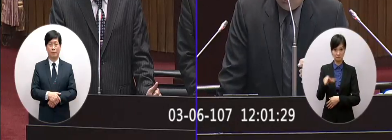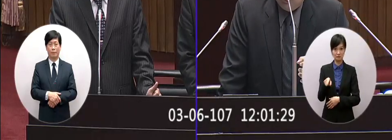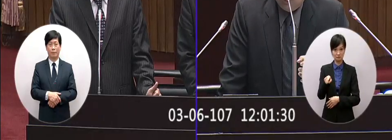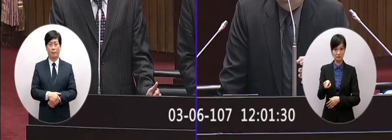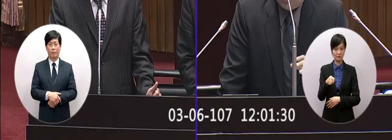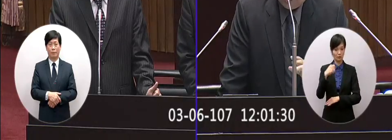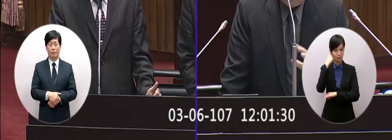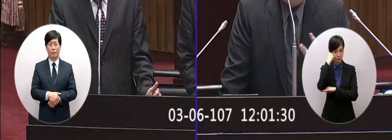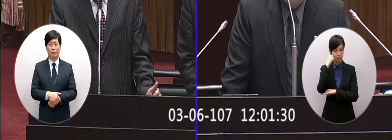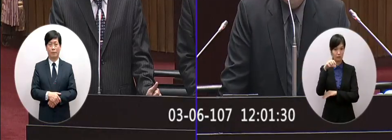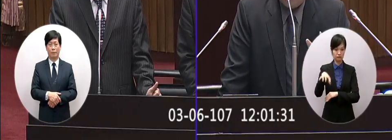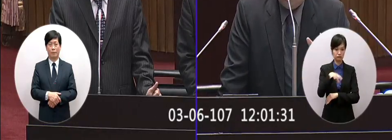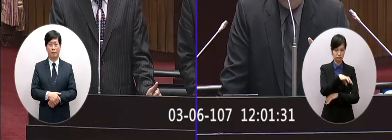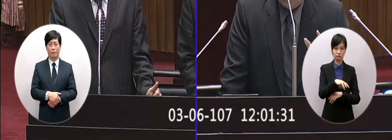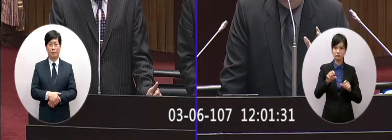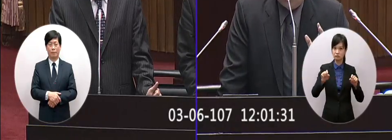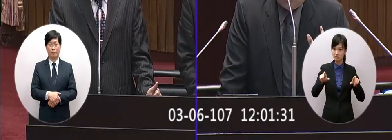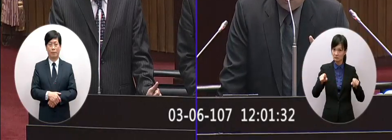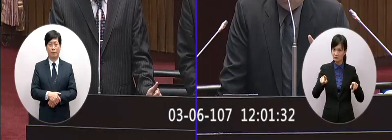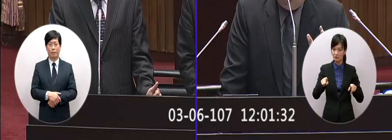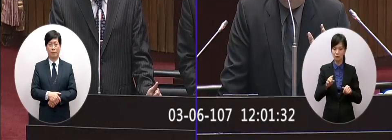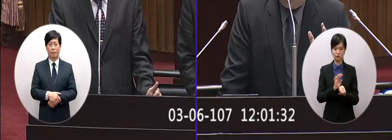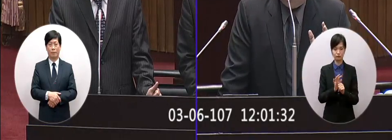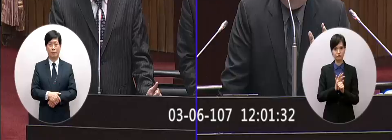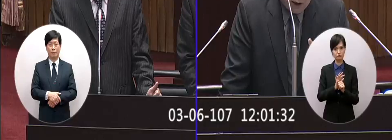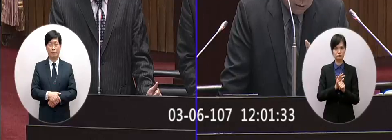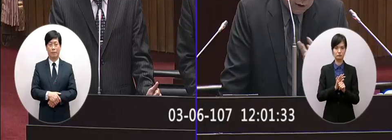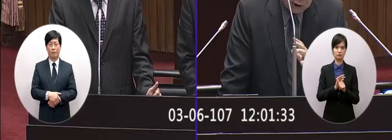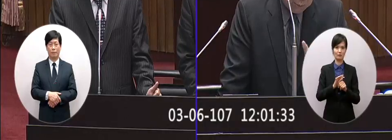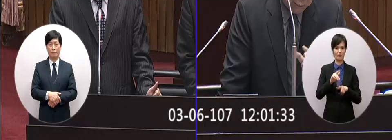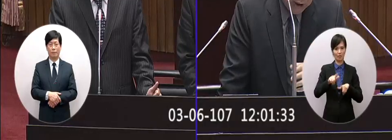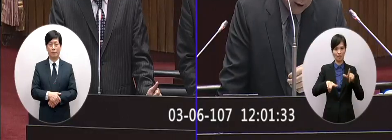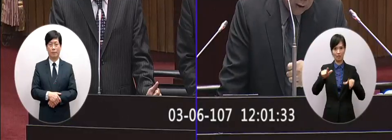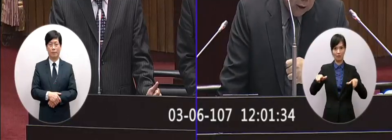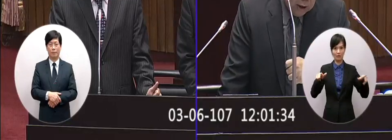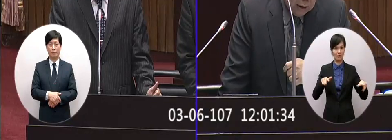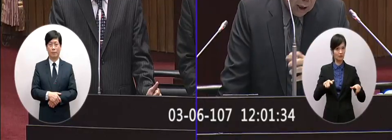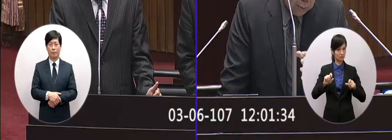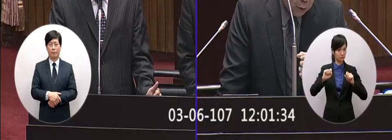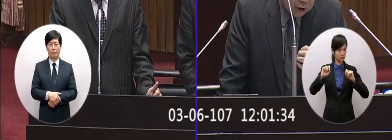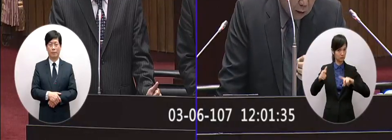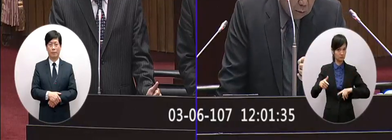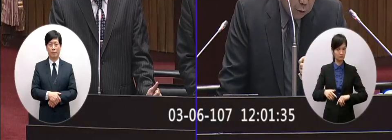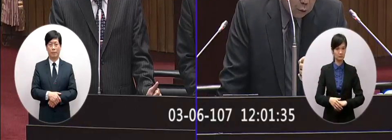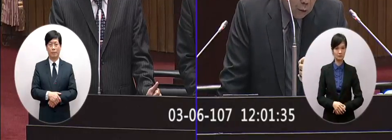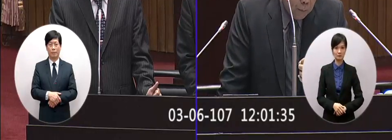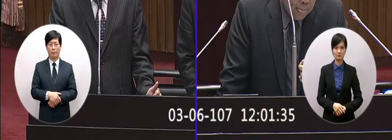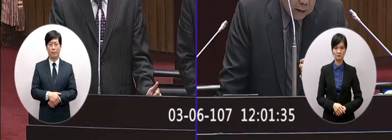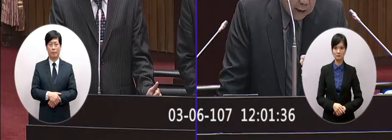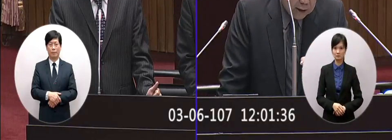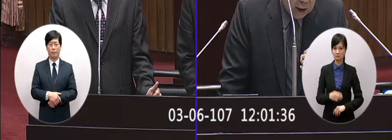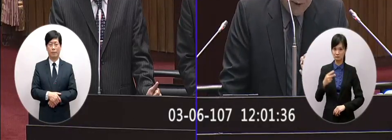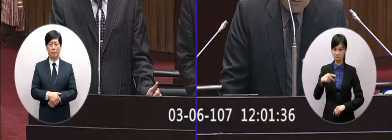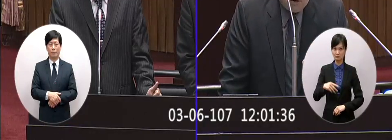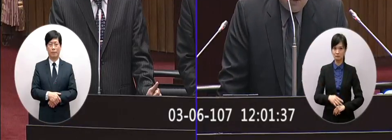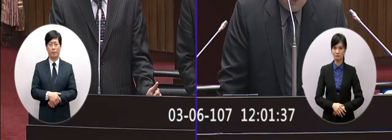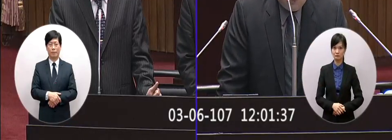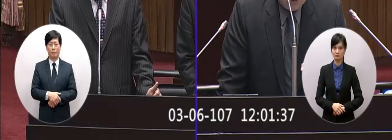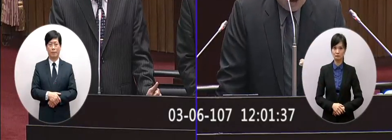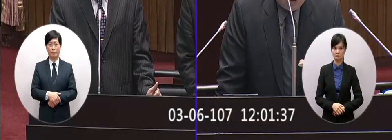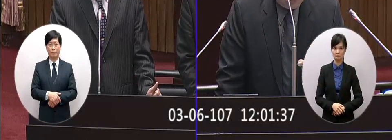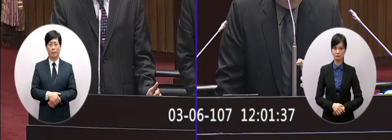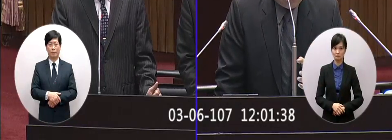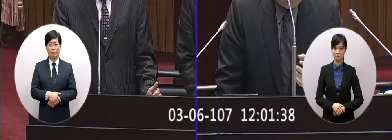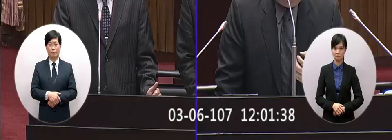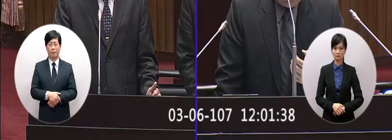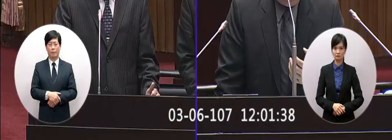的这个部分，我们事实上提供的就是说服务包括内容事实上不一样。 那更不用讲，就是说在这里面，我